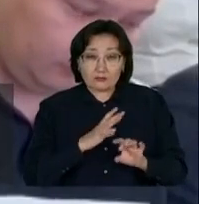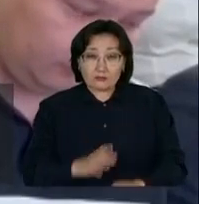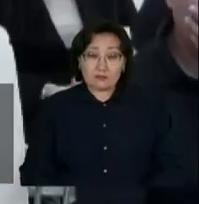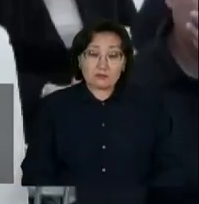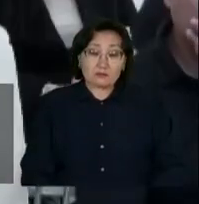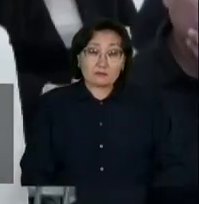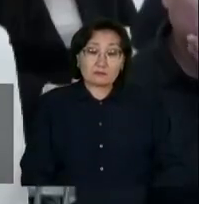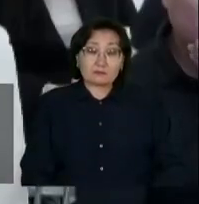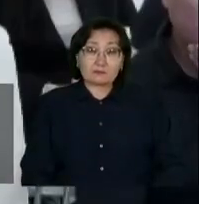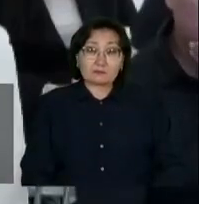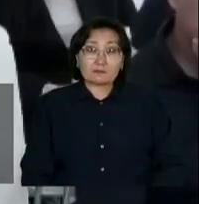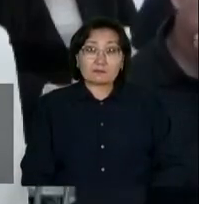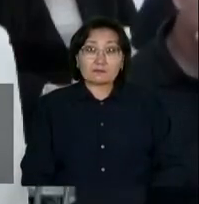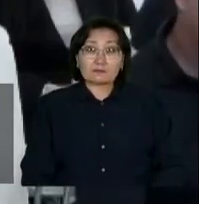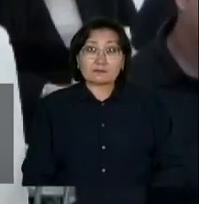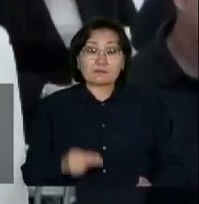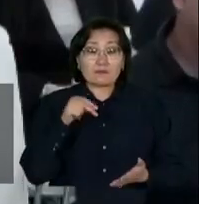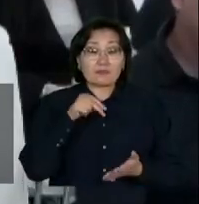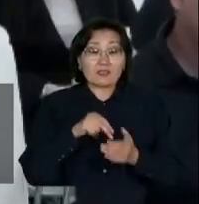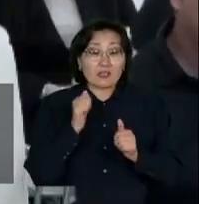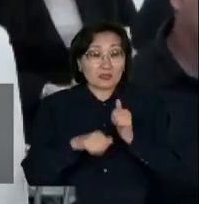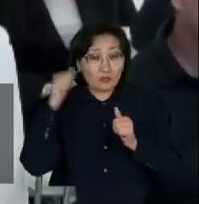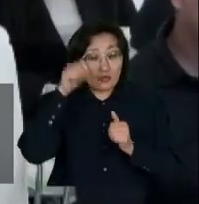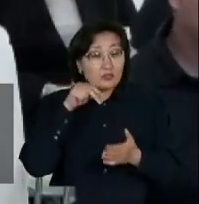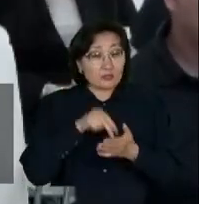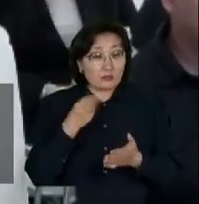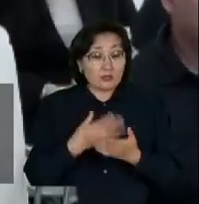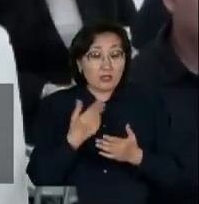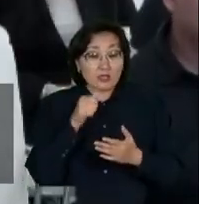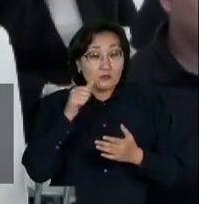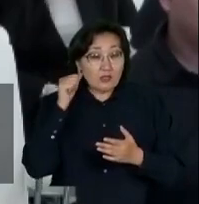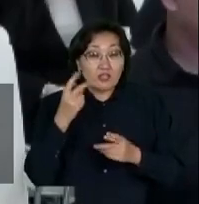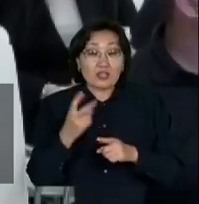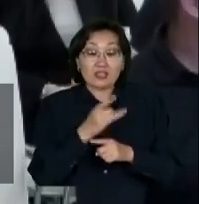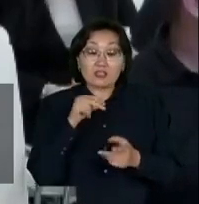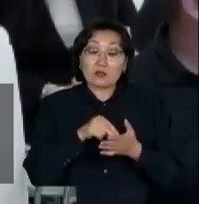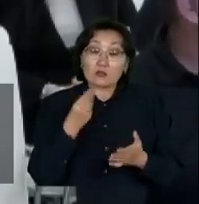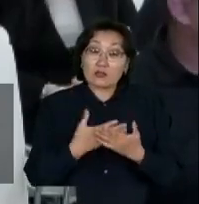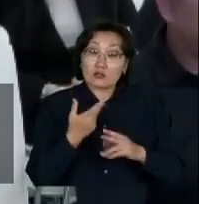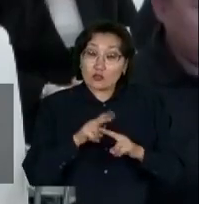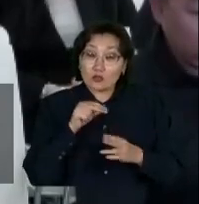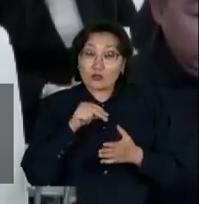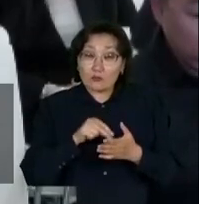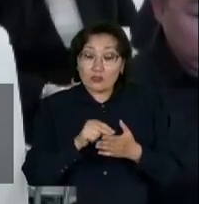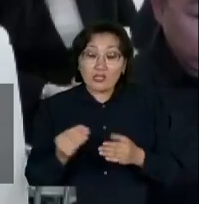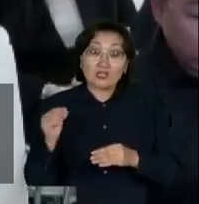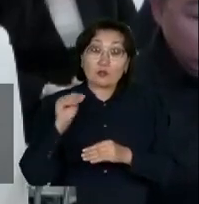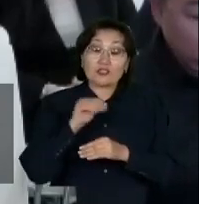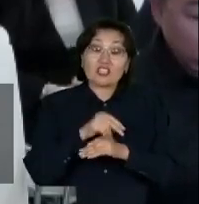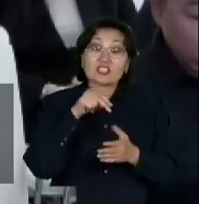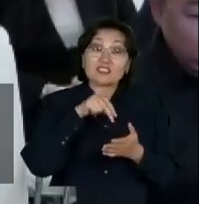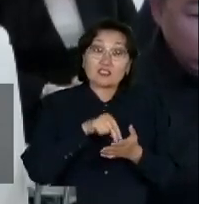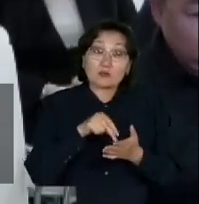берді. Жылда тариф көтеріледі. Алдыңғы жылы екі рет тариф көтерілді. Сол тарифтің үстінен қосылған